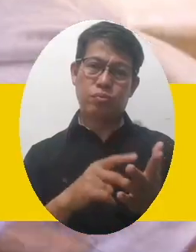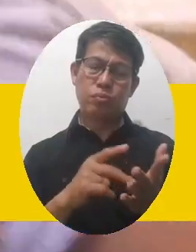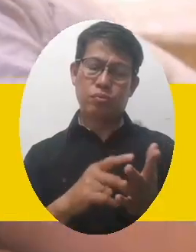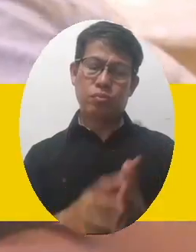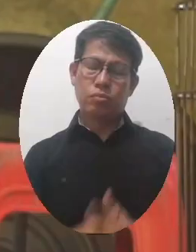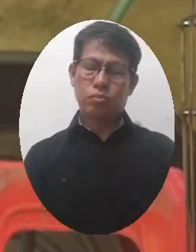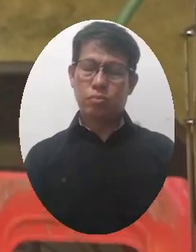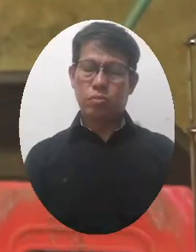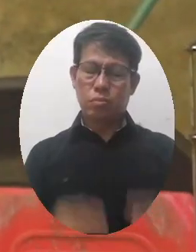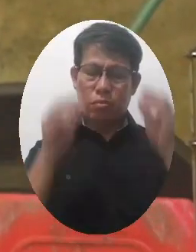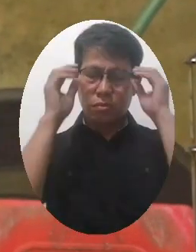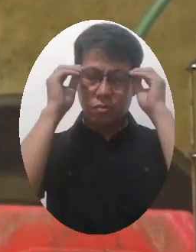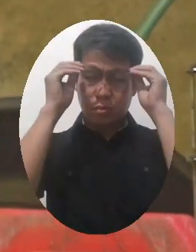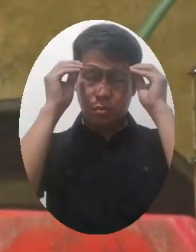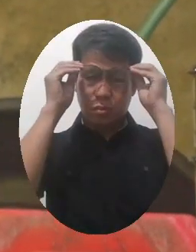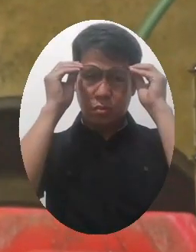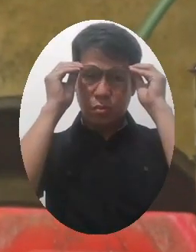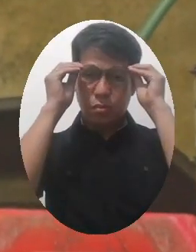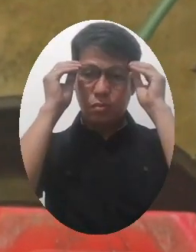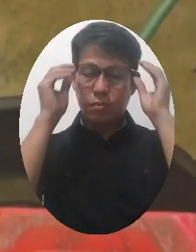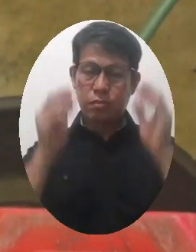makulit, talagang ganon. Na